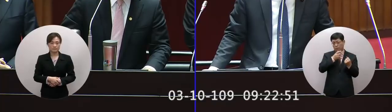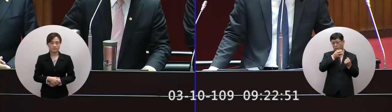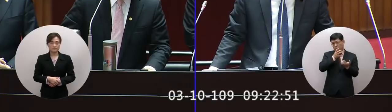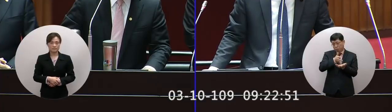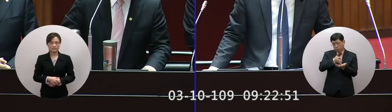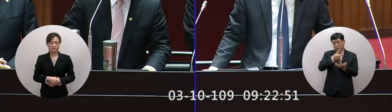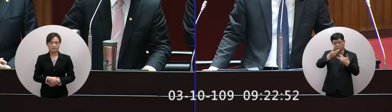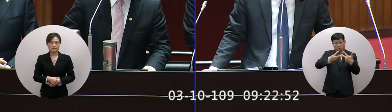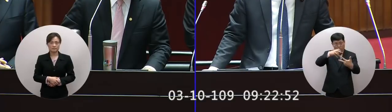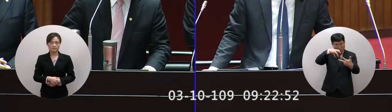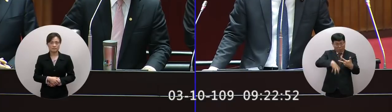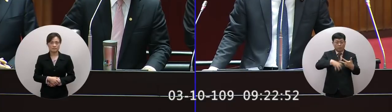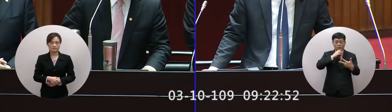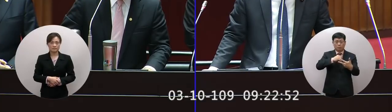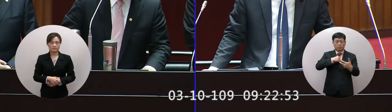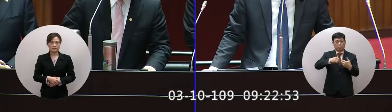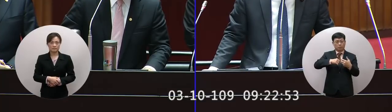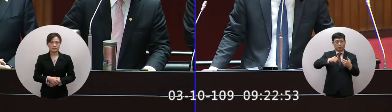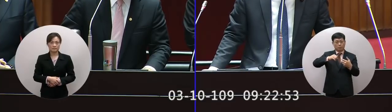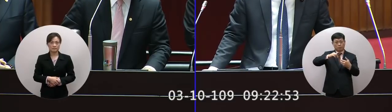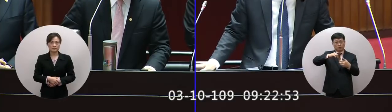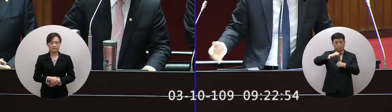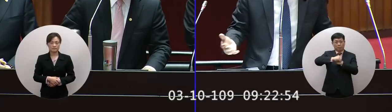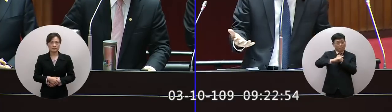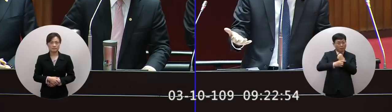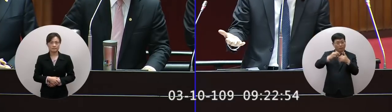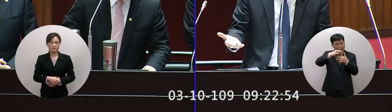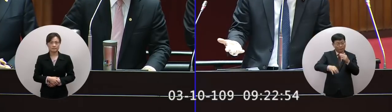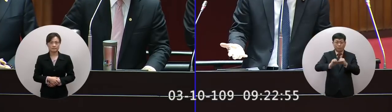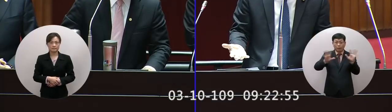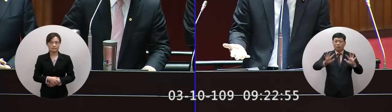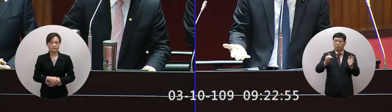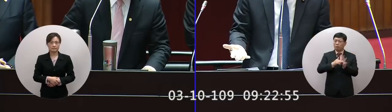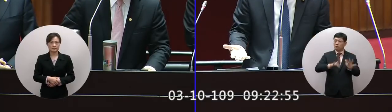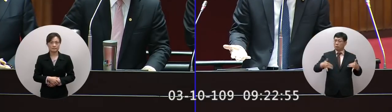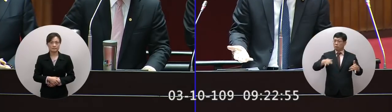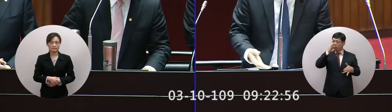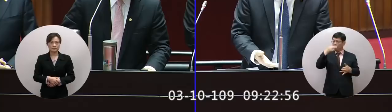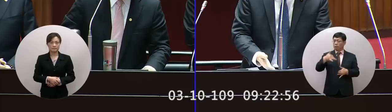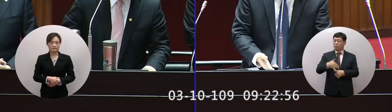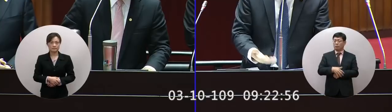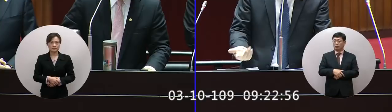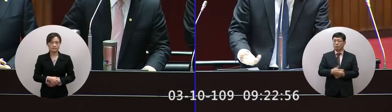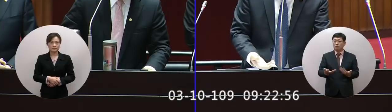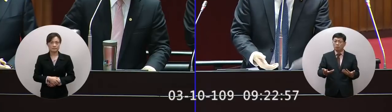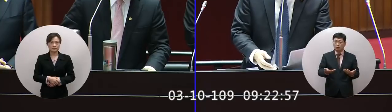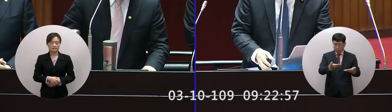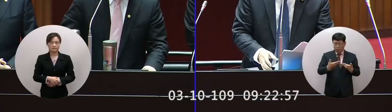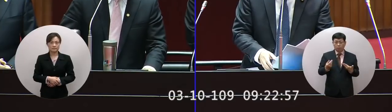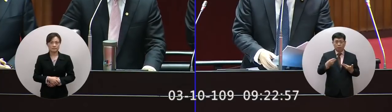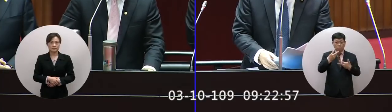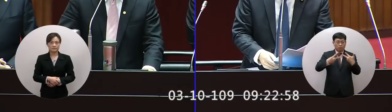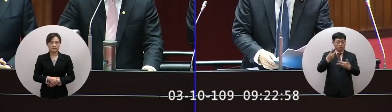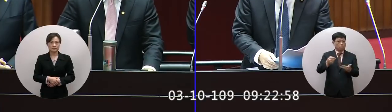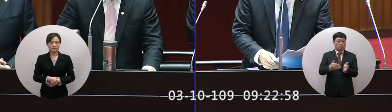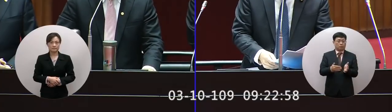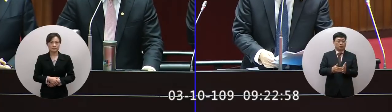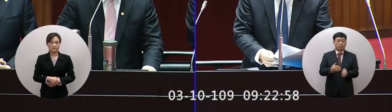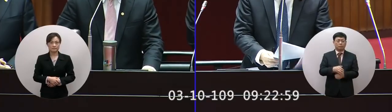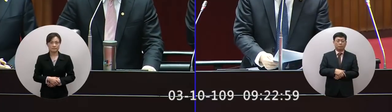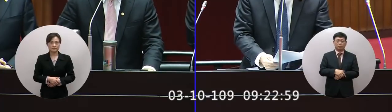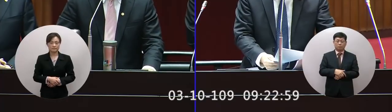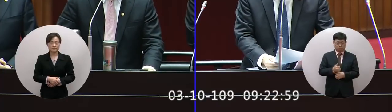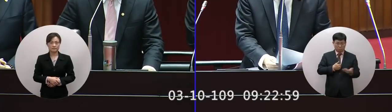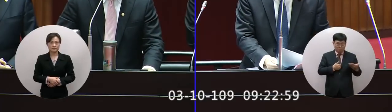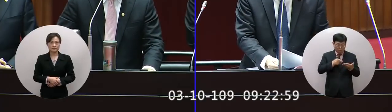讲，两个礼拜内把办法弄出来，对外公布。到今天我们也没有看到啊，对不对？到今天也两个礼拜了、啊，